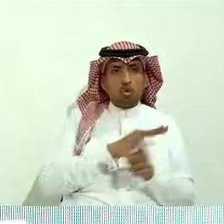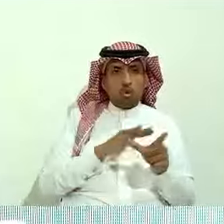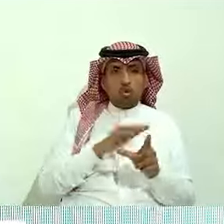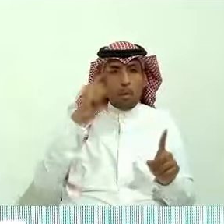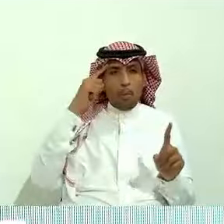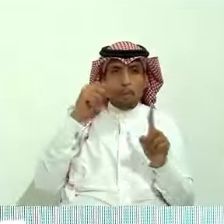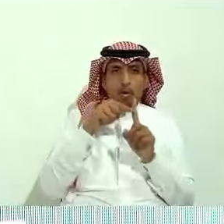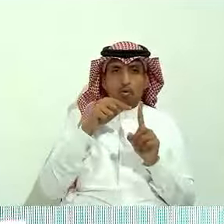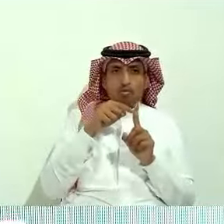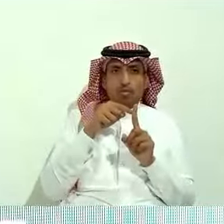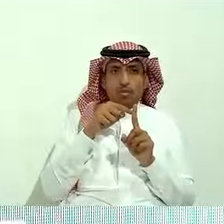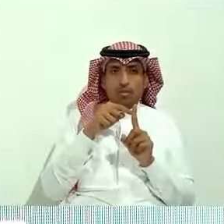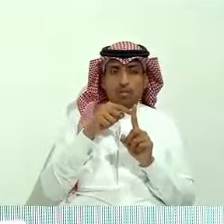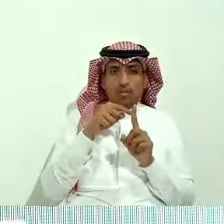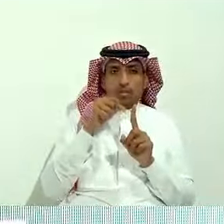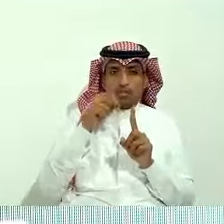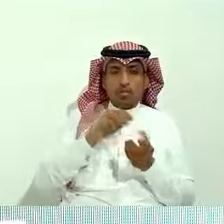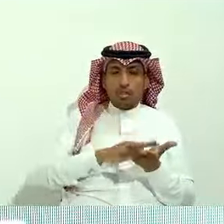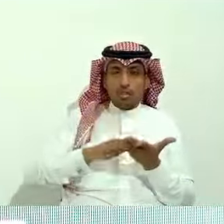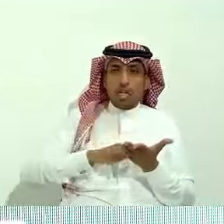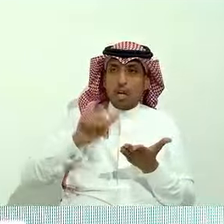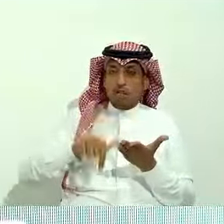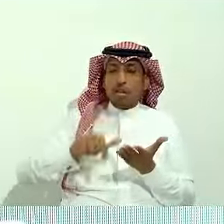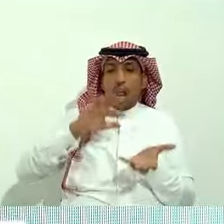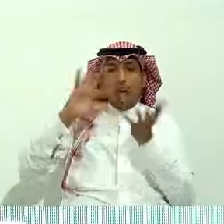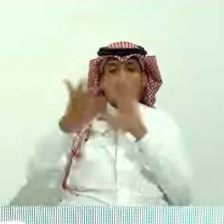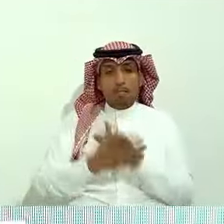تميزنا في بلدنا وفي العالم كله.